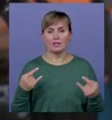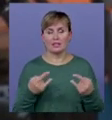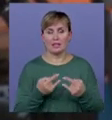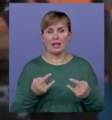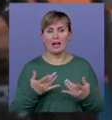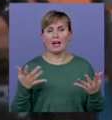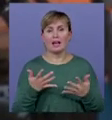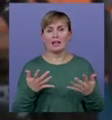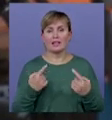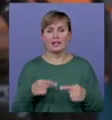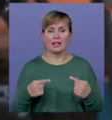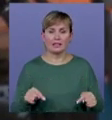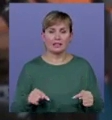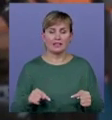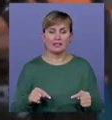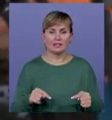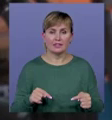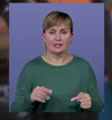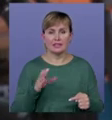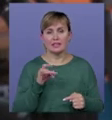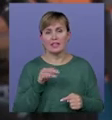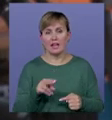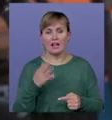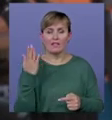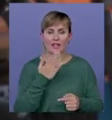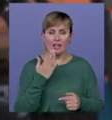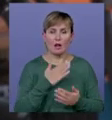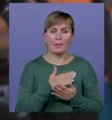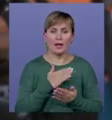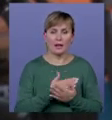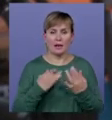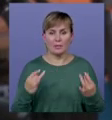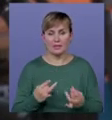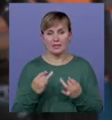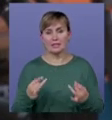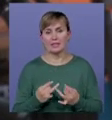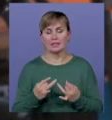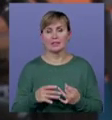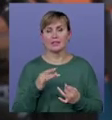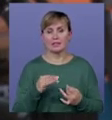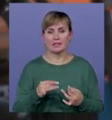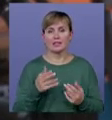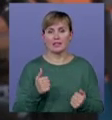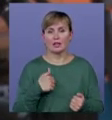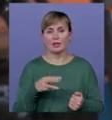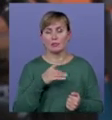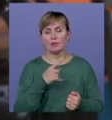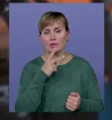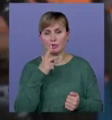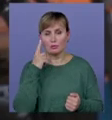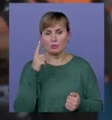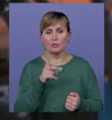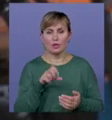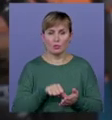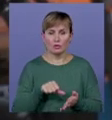Ну, какие-то знаменательные сериалы, фильмы, программы интересные. Ну, естественно, мы рассчитываем на